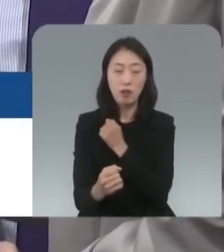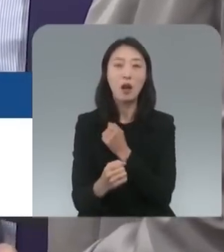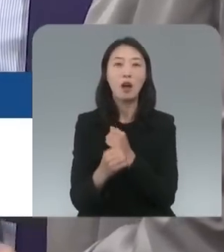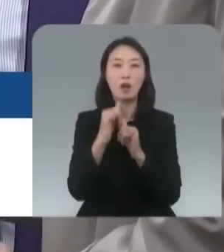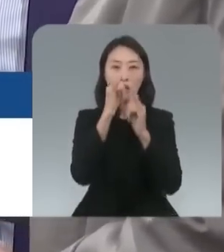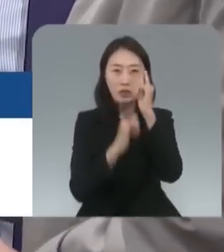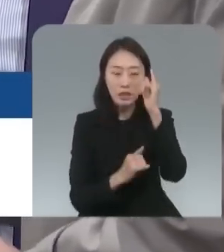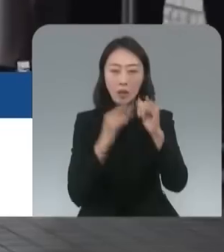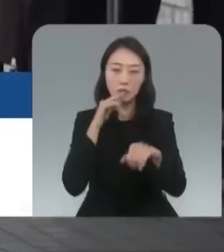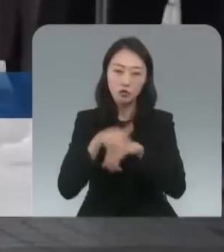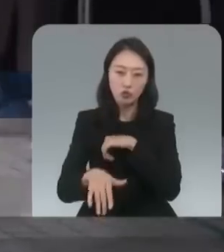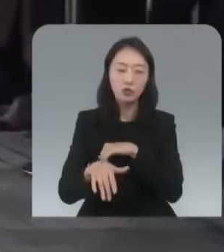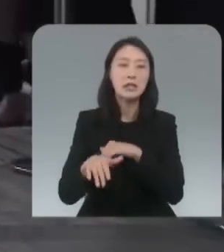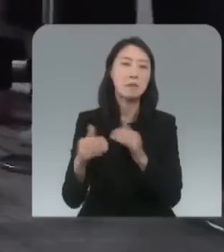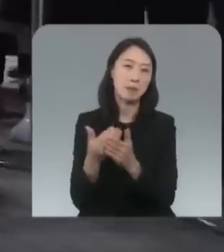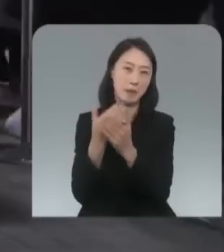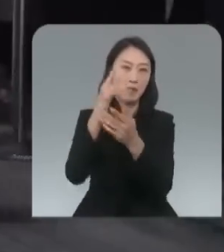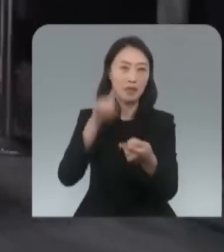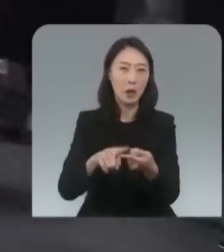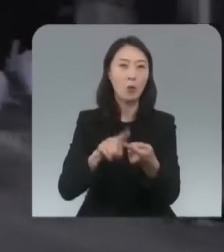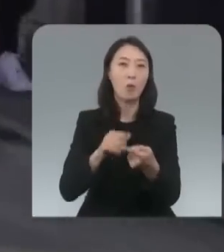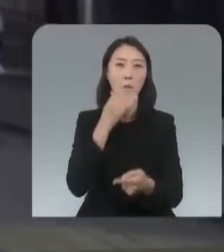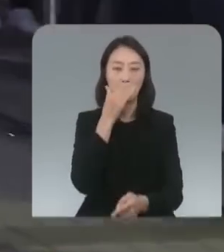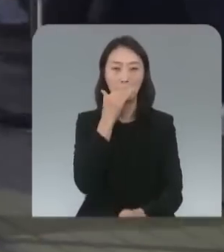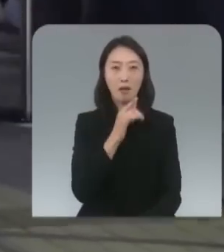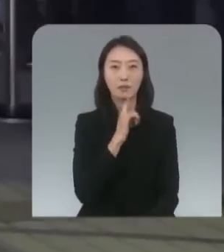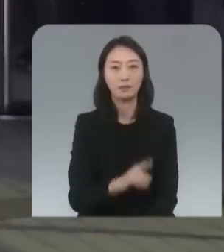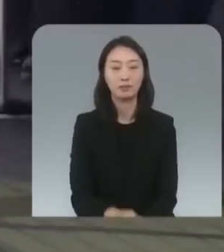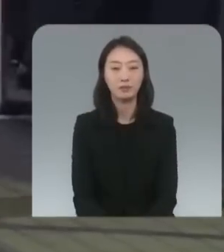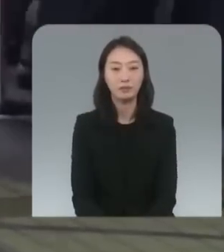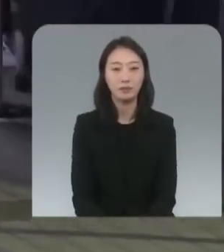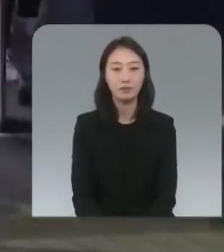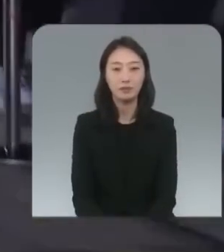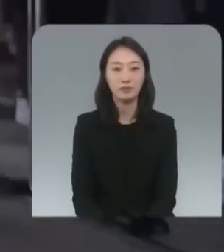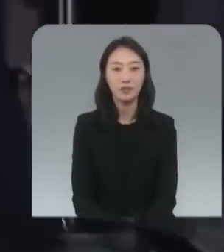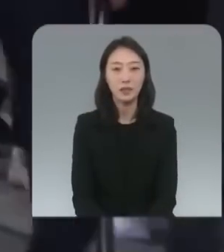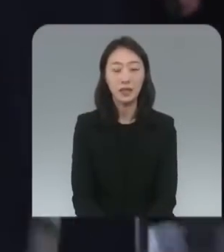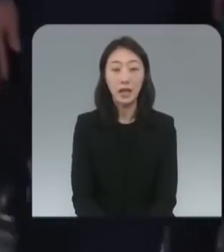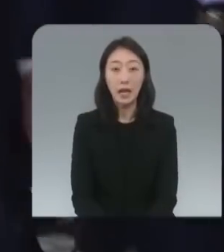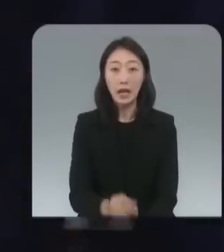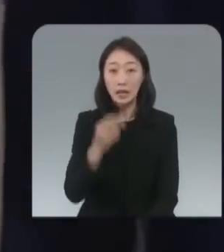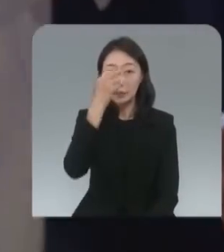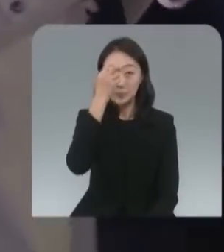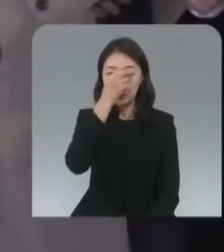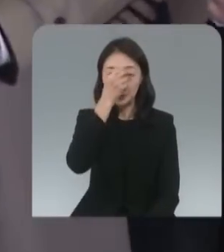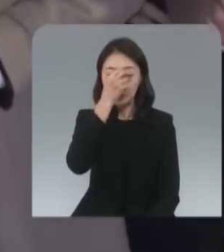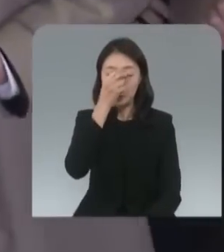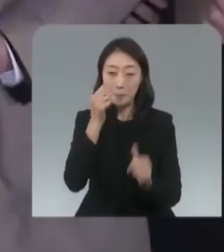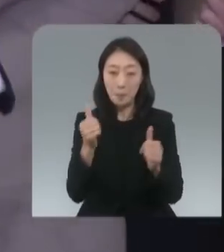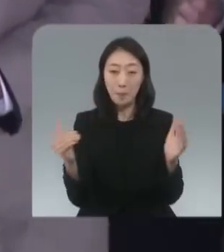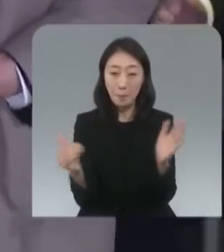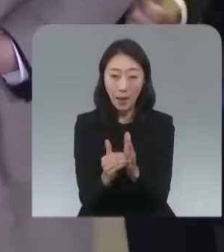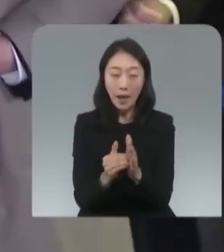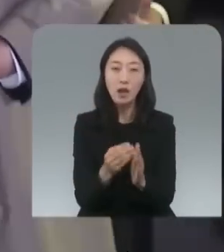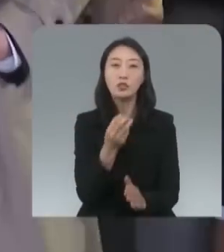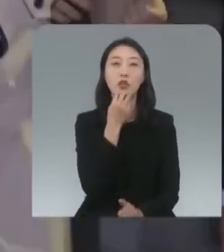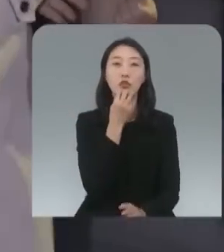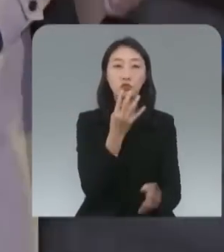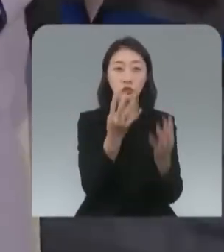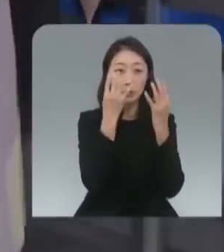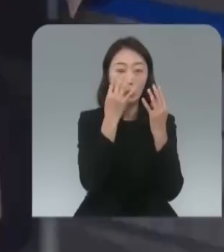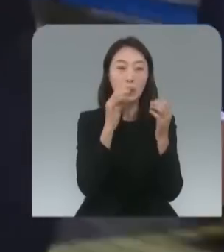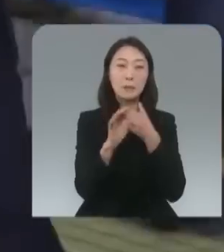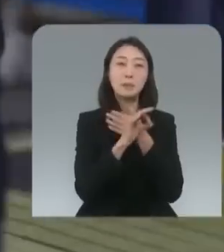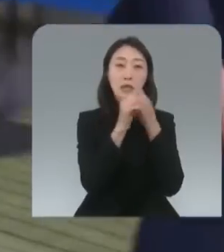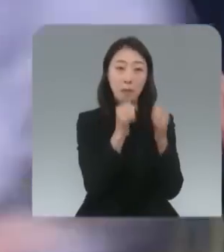민주주의는 발전할 겁니다. 영장실질심사를 끝내고 서울구치소로 이동해 결과를 기다리던 정 실장은 서울구치소에